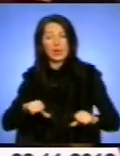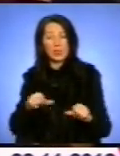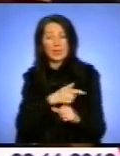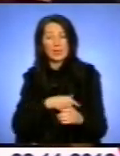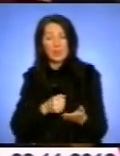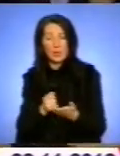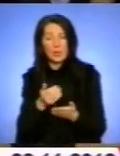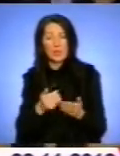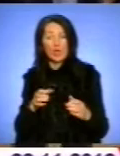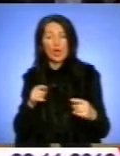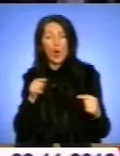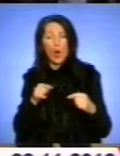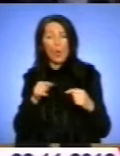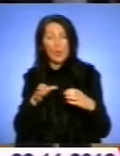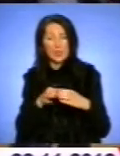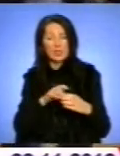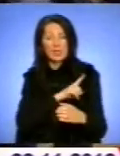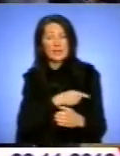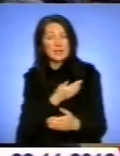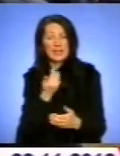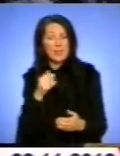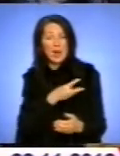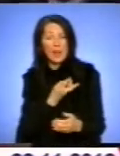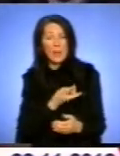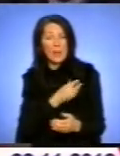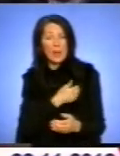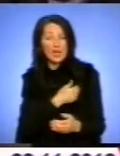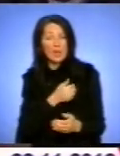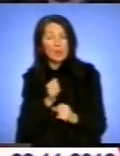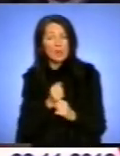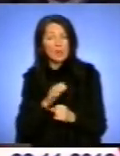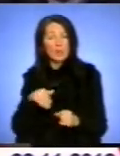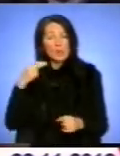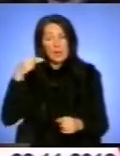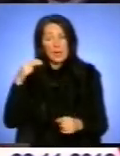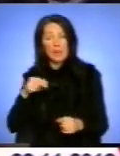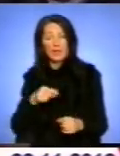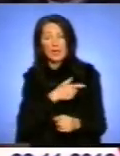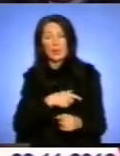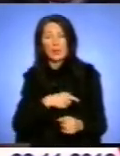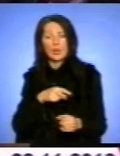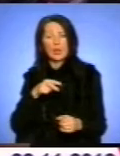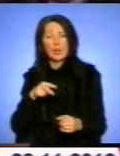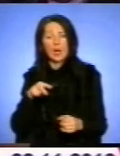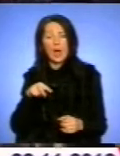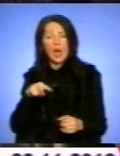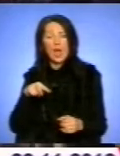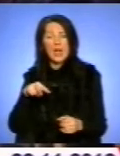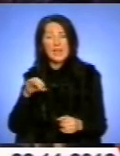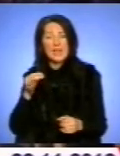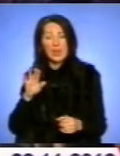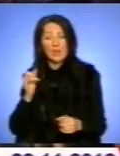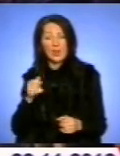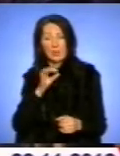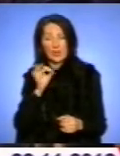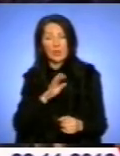депутати від опозиційних сил не мали бажання працювати. Після перерви депутат Любомир Лівель висловив пропозицію про